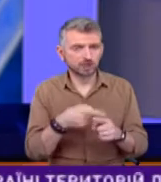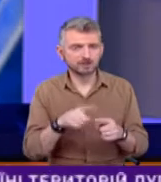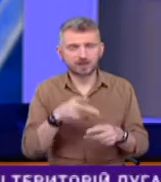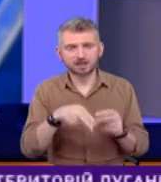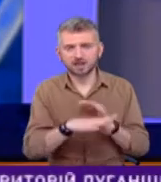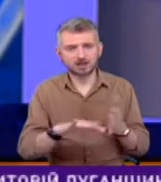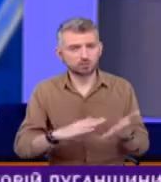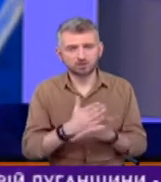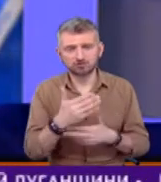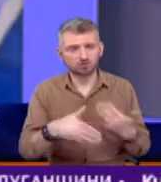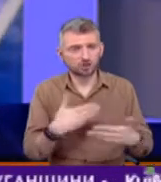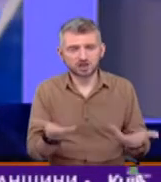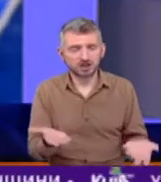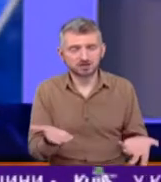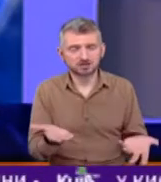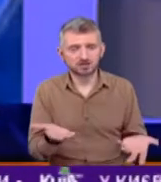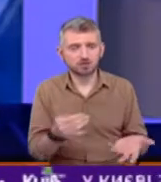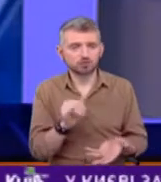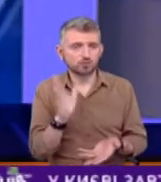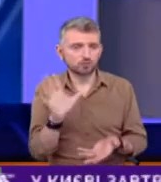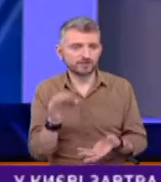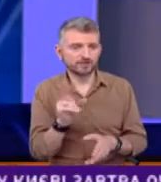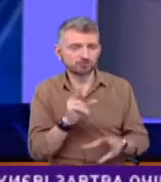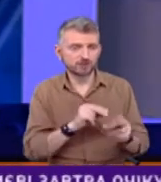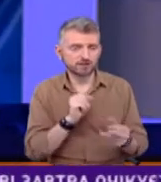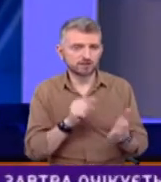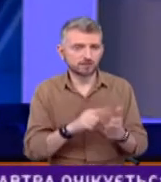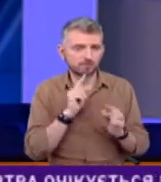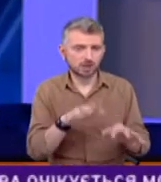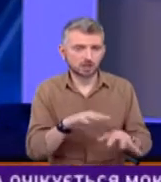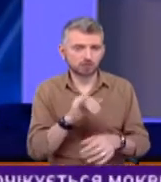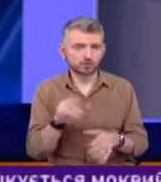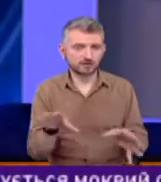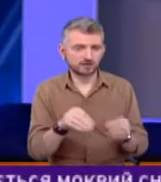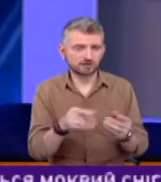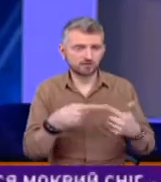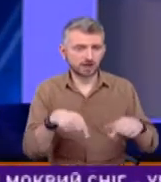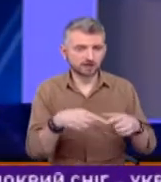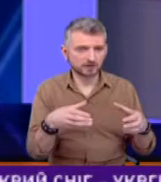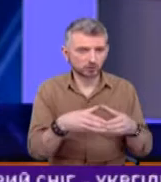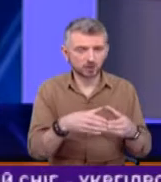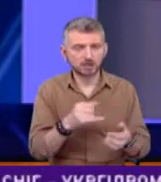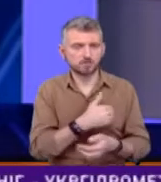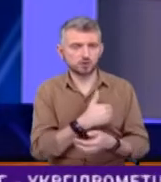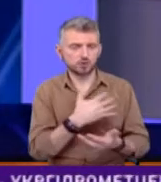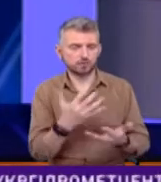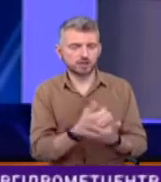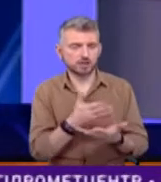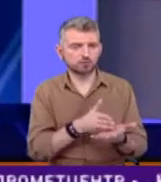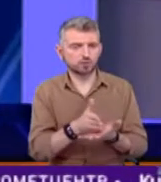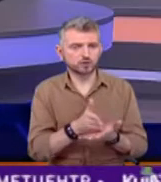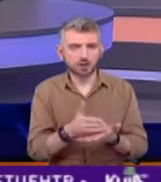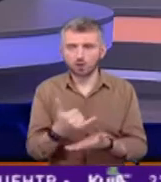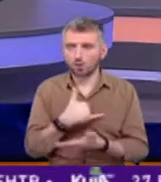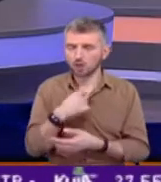кінець політичної кар'єри. Тобто у нього будуть всі шанси зайти в парламент із фракцією і претендувати на якісь посади. А в